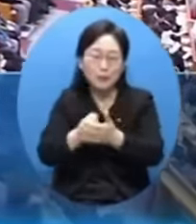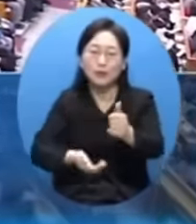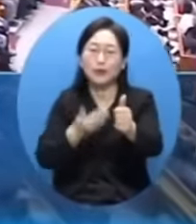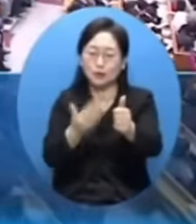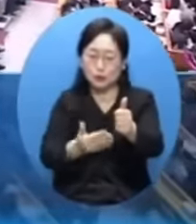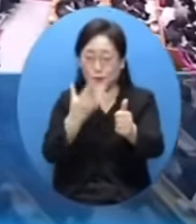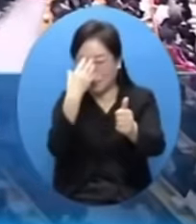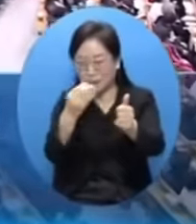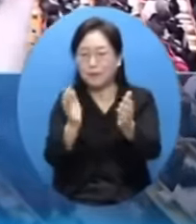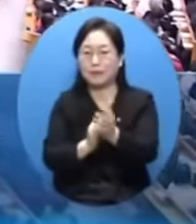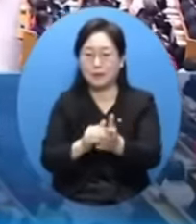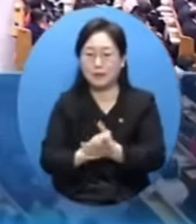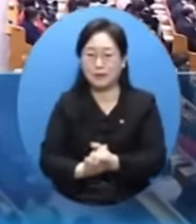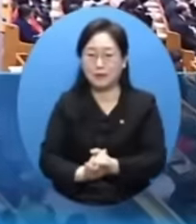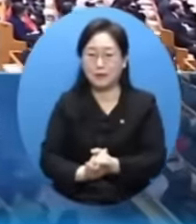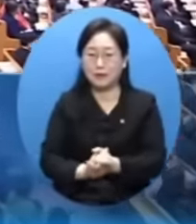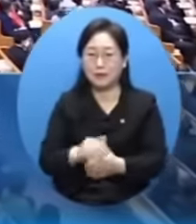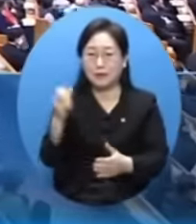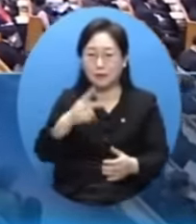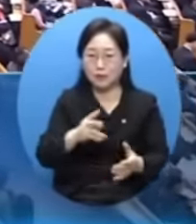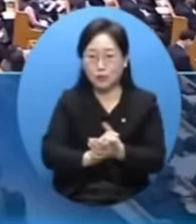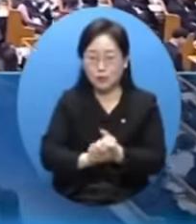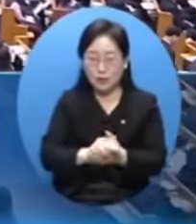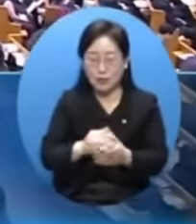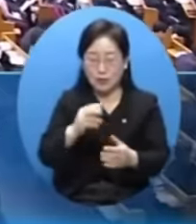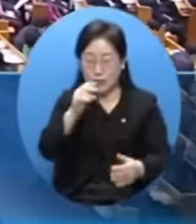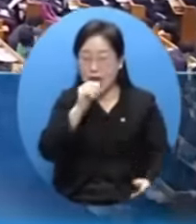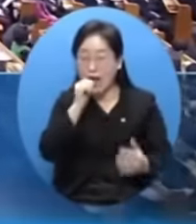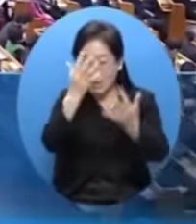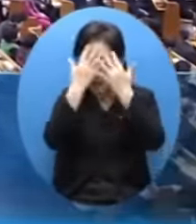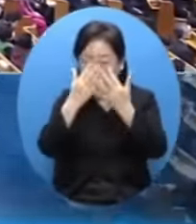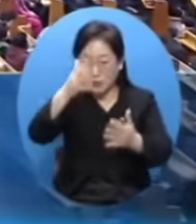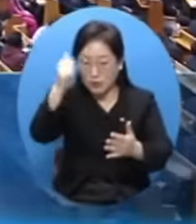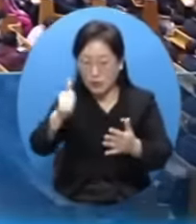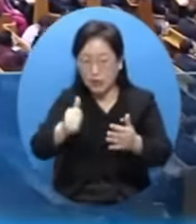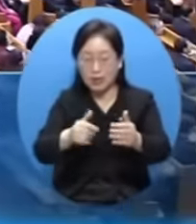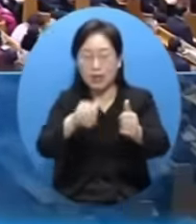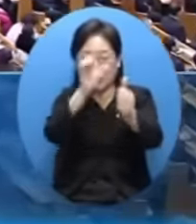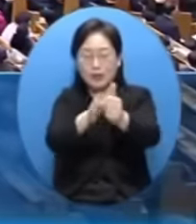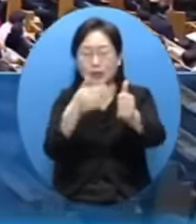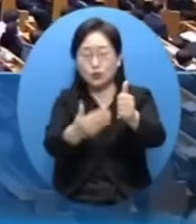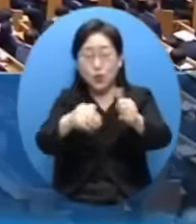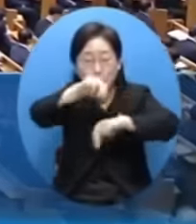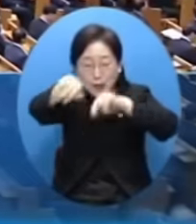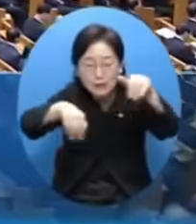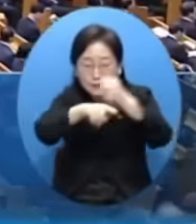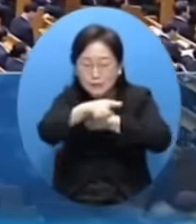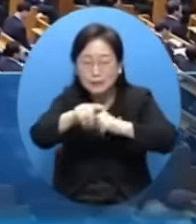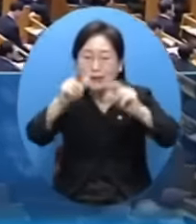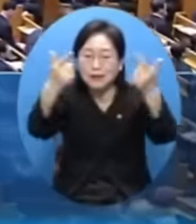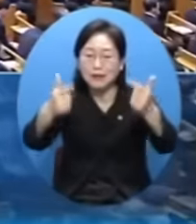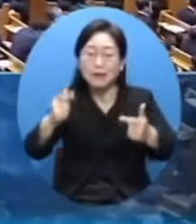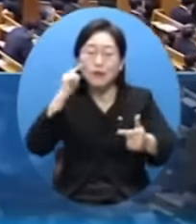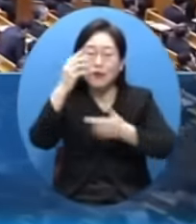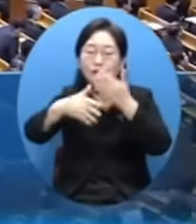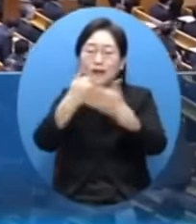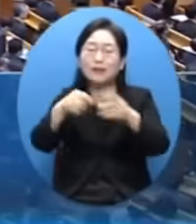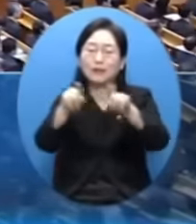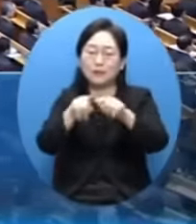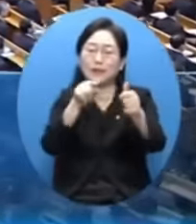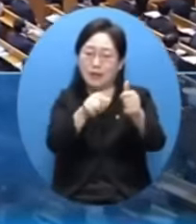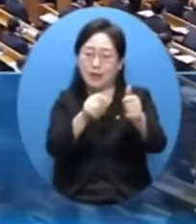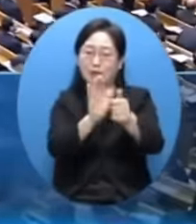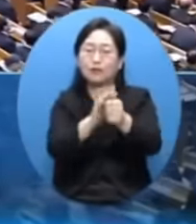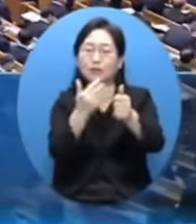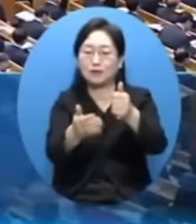하심을 보았더라 간수장 그의 손에 막힌 것을 무엇이든지 살펴보지 아니하였으니이는께서 요셉과 함께 하심이라께서